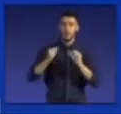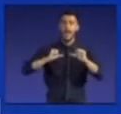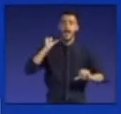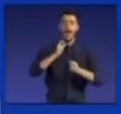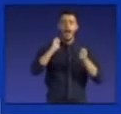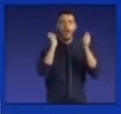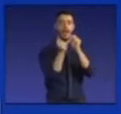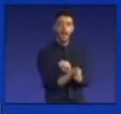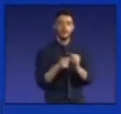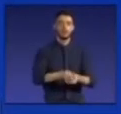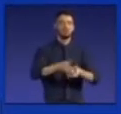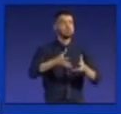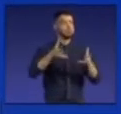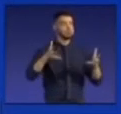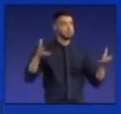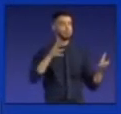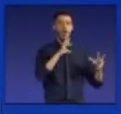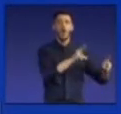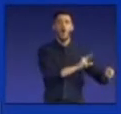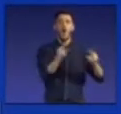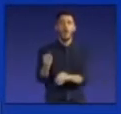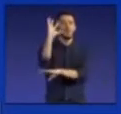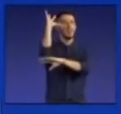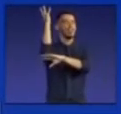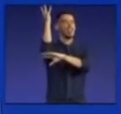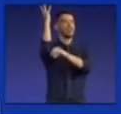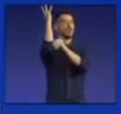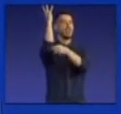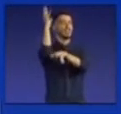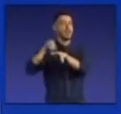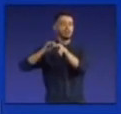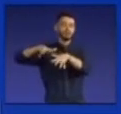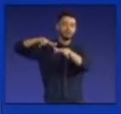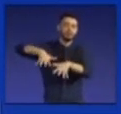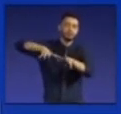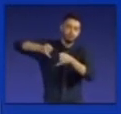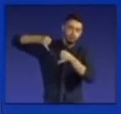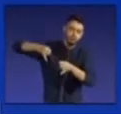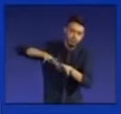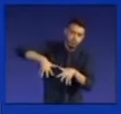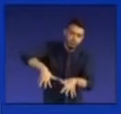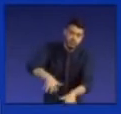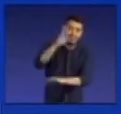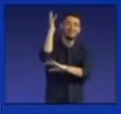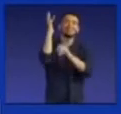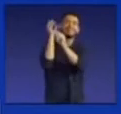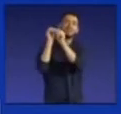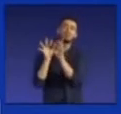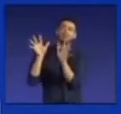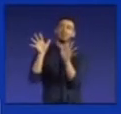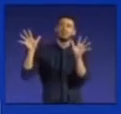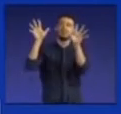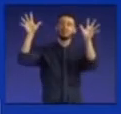Κούρτς, πήγα στο συνέδριο στο Ελσίνκι, που αλλού πήγα στη Βιέννη που γίναν διάφορες